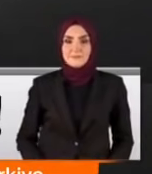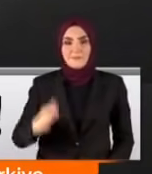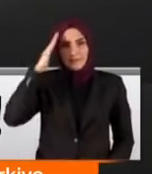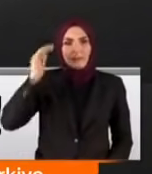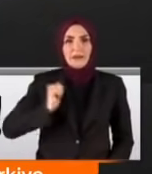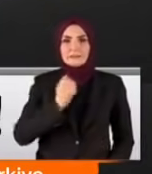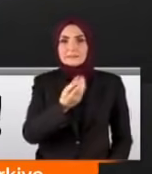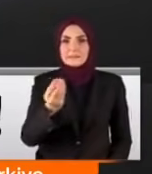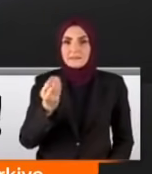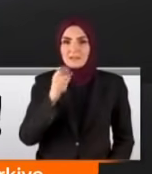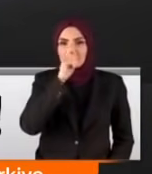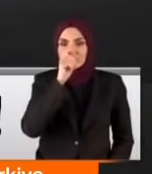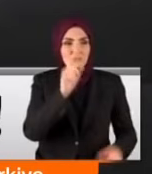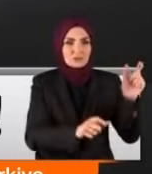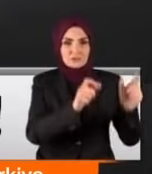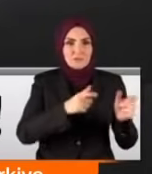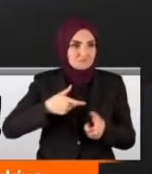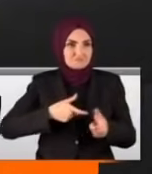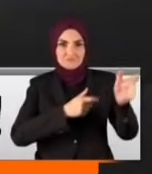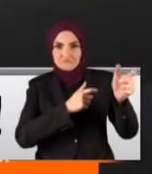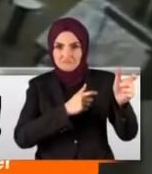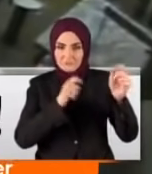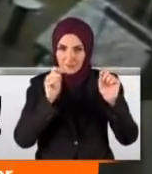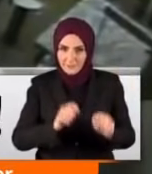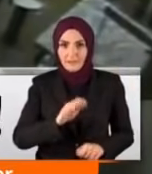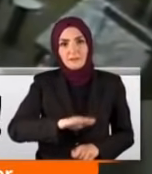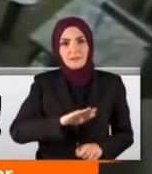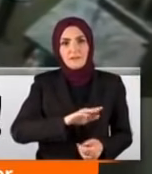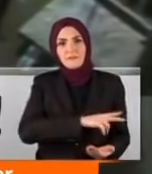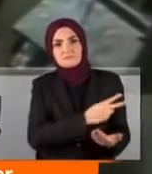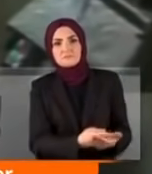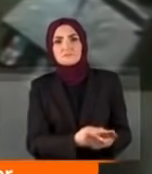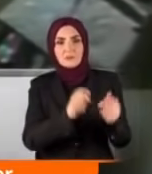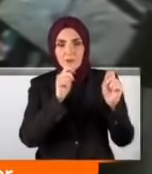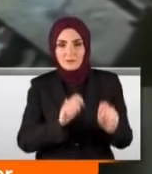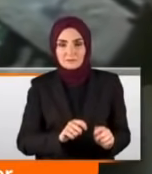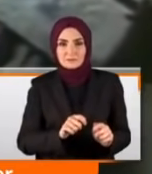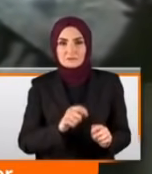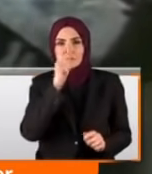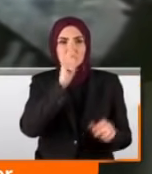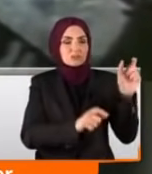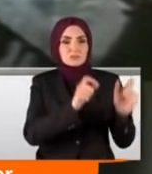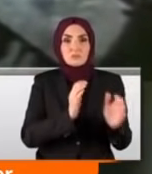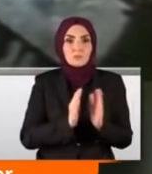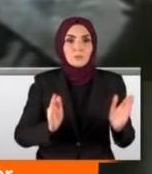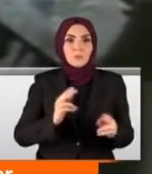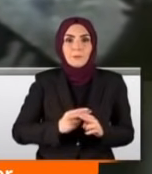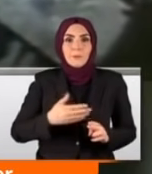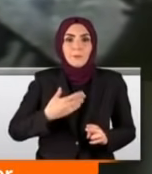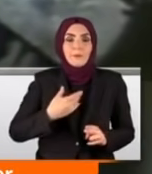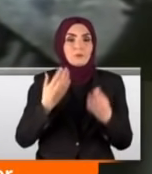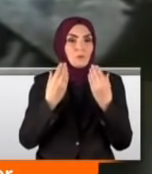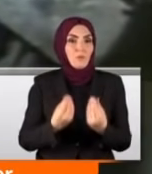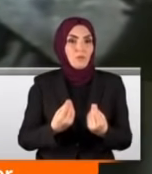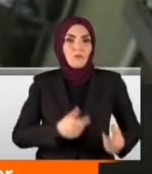Askerler işçilere silah doğrulttu ve onları yere yatırdı. Neye uğradığını şaşıran işçiler büyük panik yaşadı. O anlar güvenlik